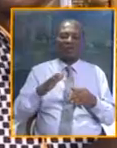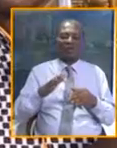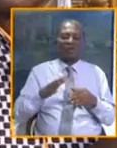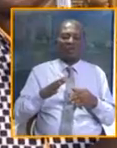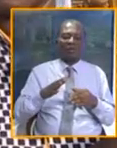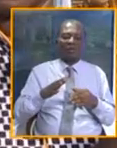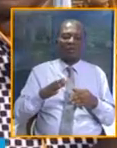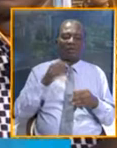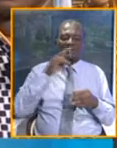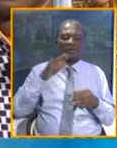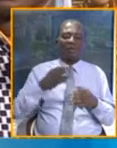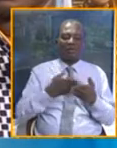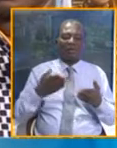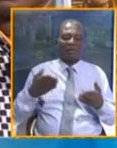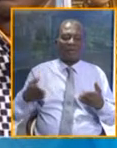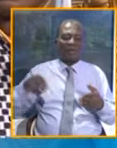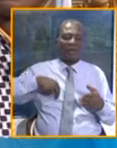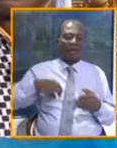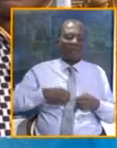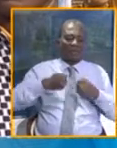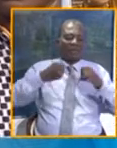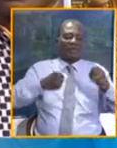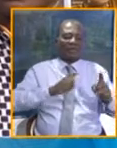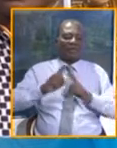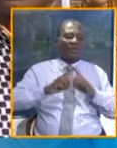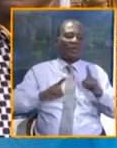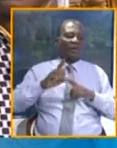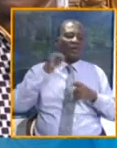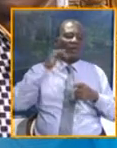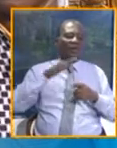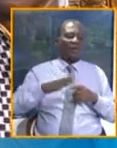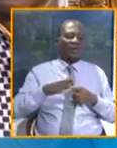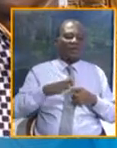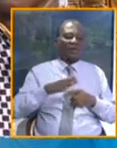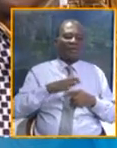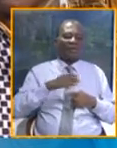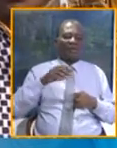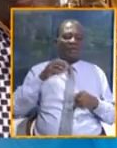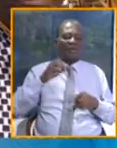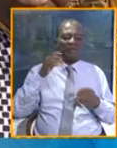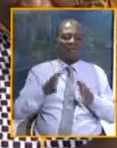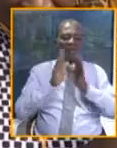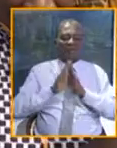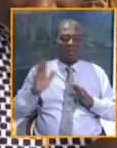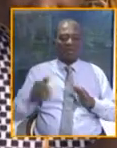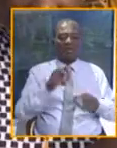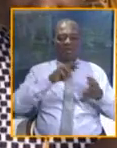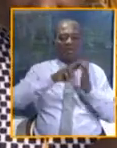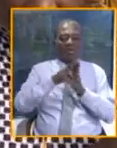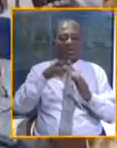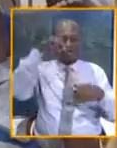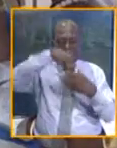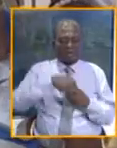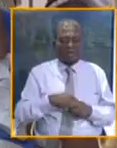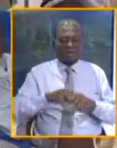féminin. Et donc ce sont ces choses, ces valeurs-là que nous essayons de communiquer à ces femmes, les inciter à prendre conscience de leur rôle dans la société, notamment